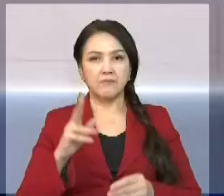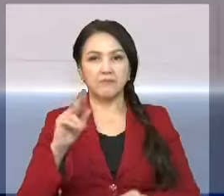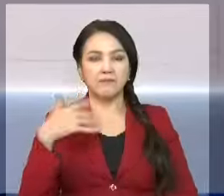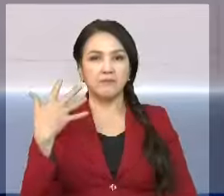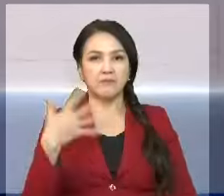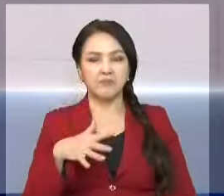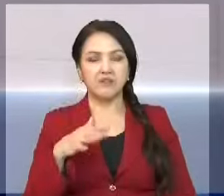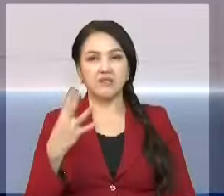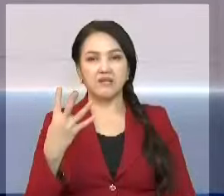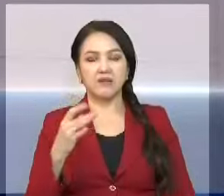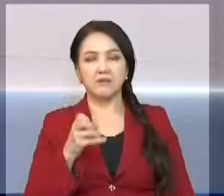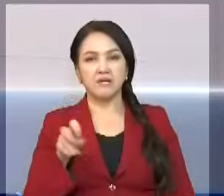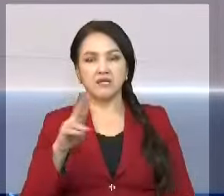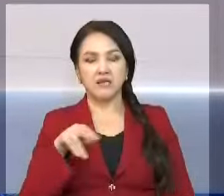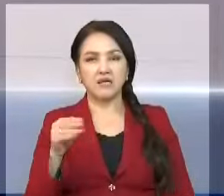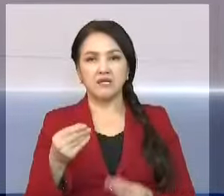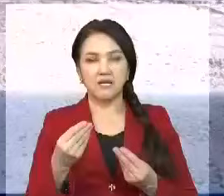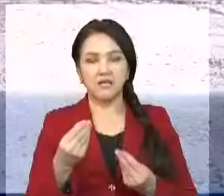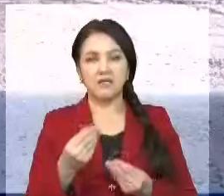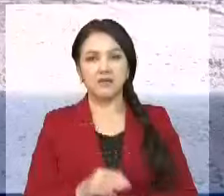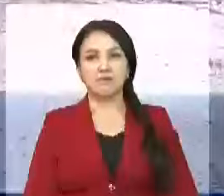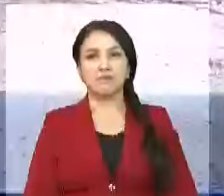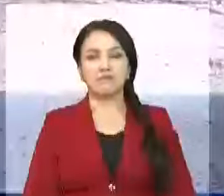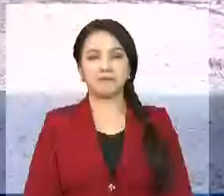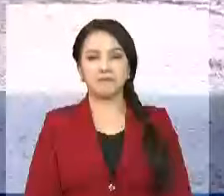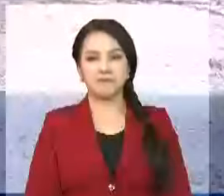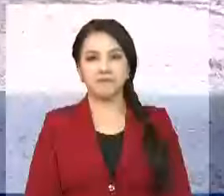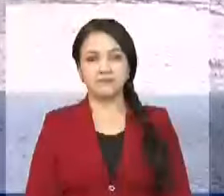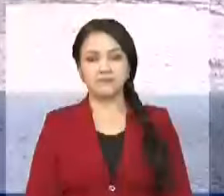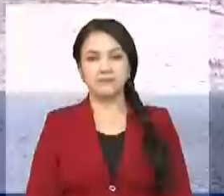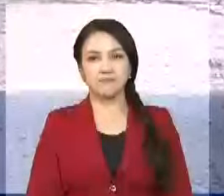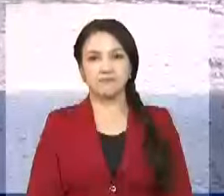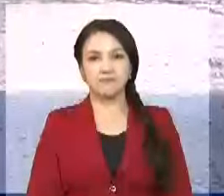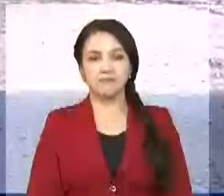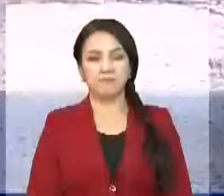354 миллиарда тенге. Токжан Алимжан, Жанна Лисагиев, телеканал «Актобе».